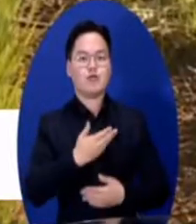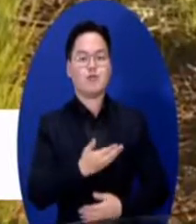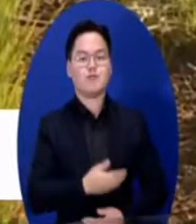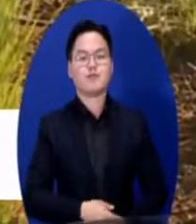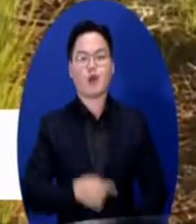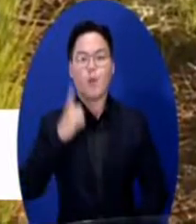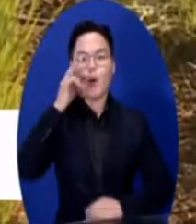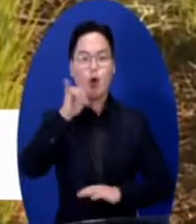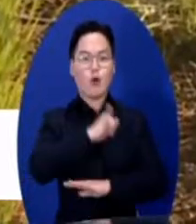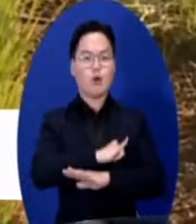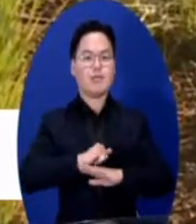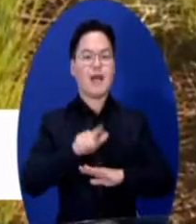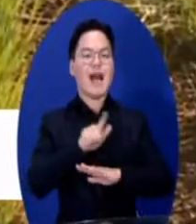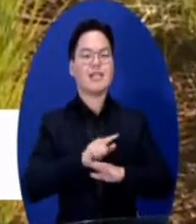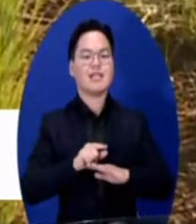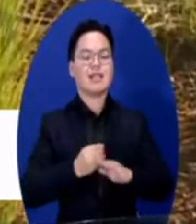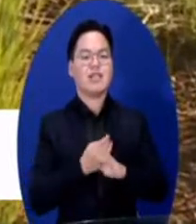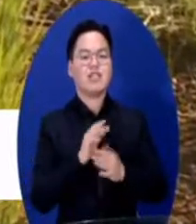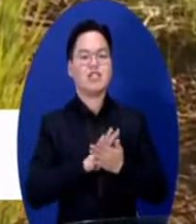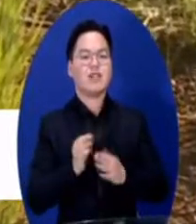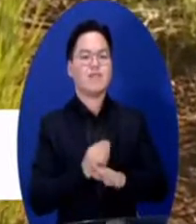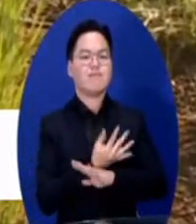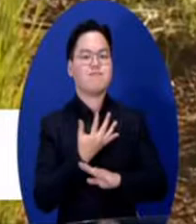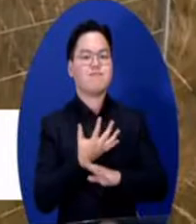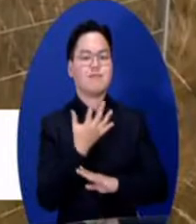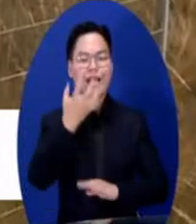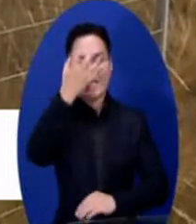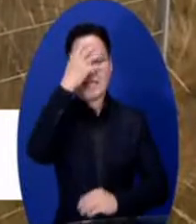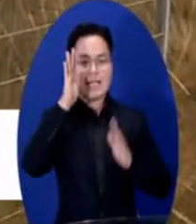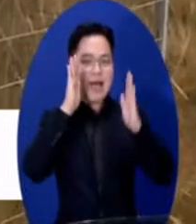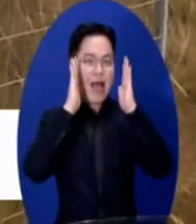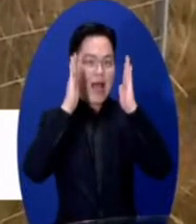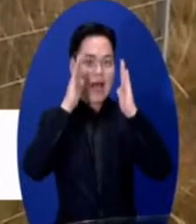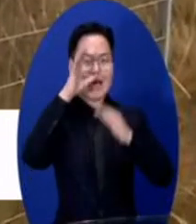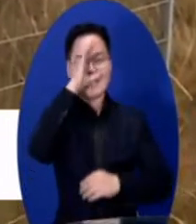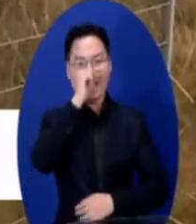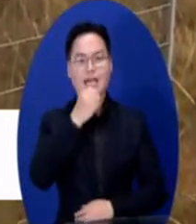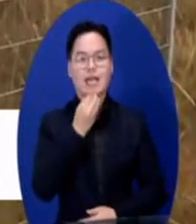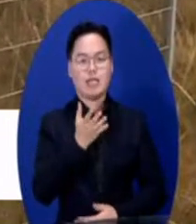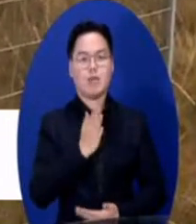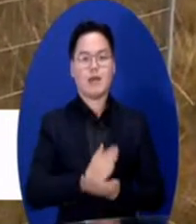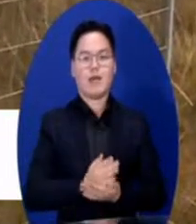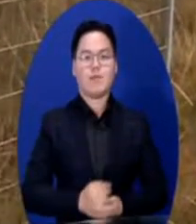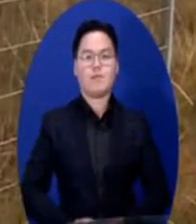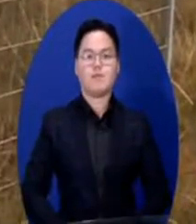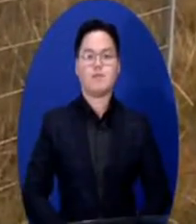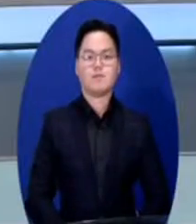Монгол орон даяар бэлчээрийн нөхөн сэргээлтийг явуулах талаар засгийн газар анхаарна хэмээн ерөнхий зайд хэлсэн.